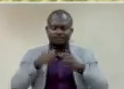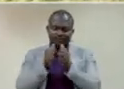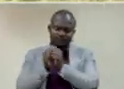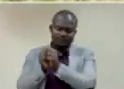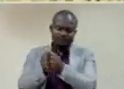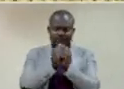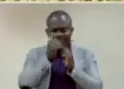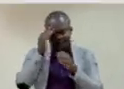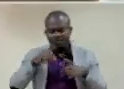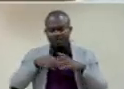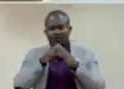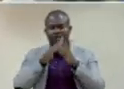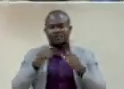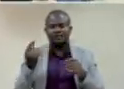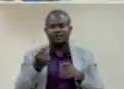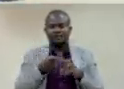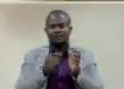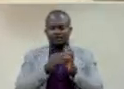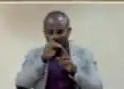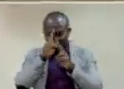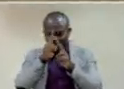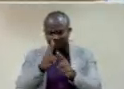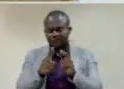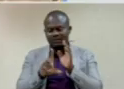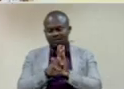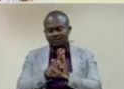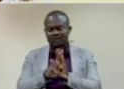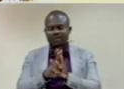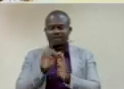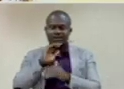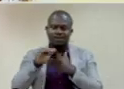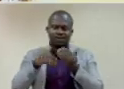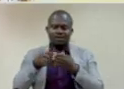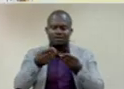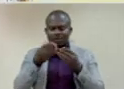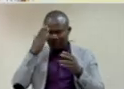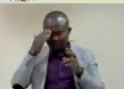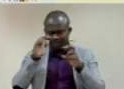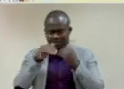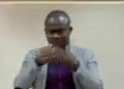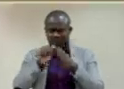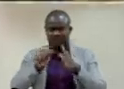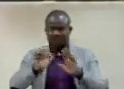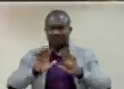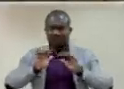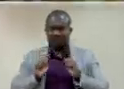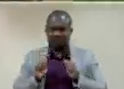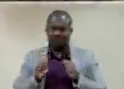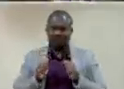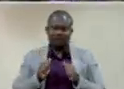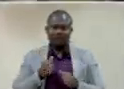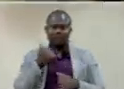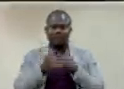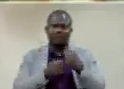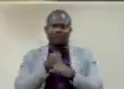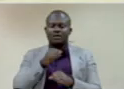kuko muba mu nzu imwe, ariko nanone mwubahiriza y'amabwiriza duhabwa kugira ngo twirinde. Umuganura w'uyu mwaka